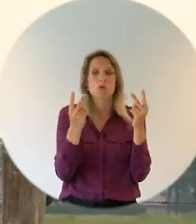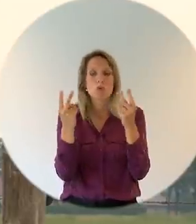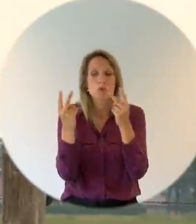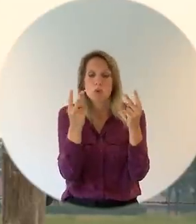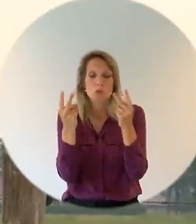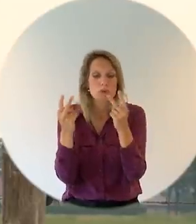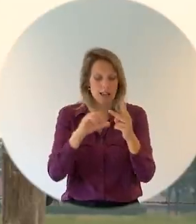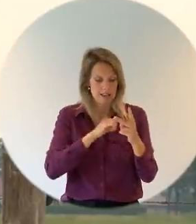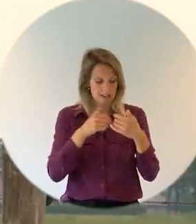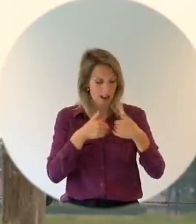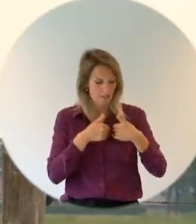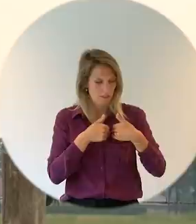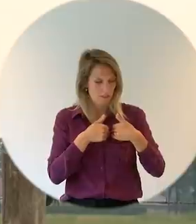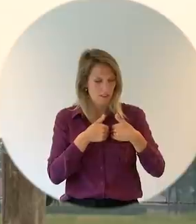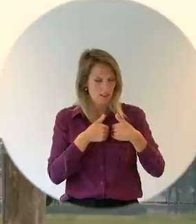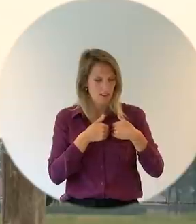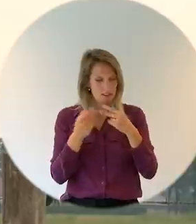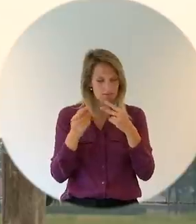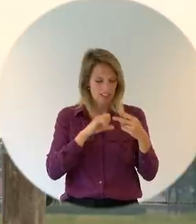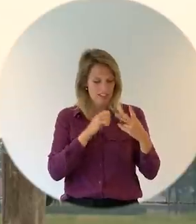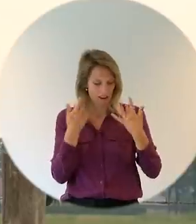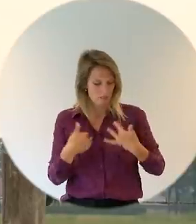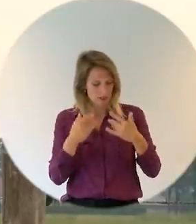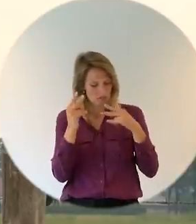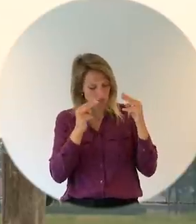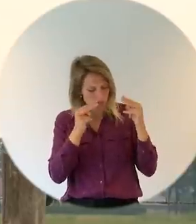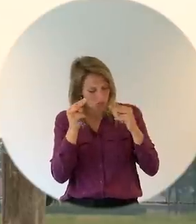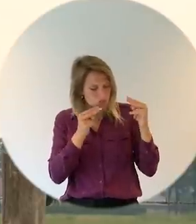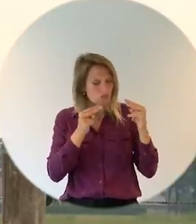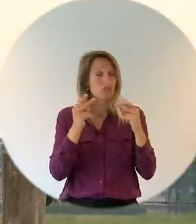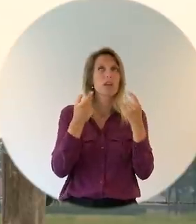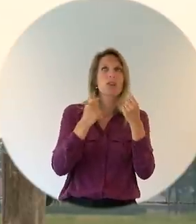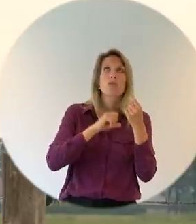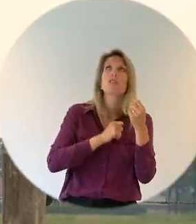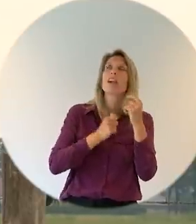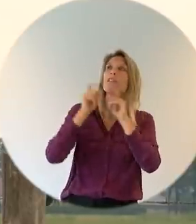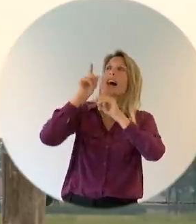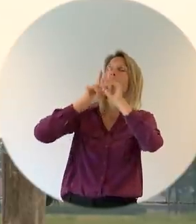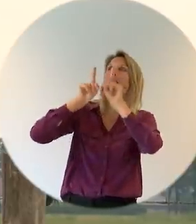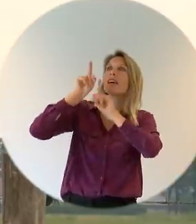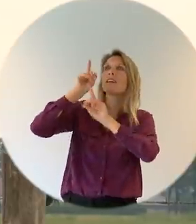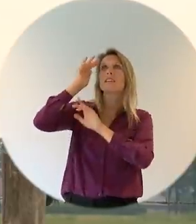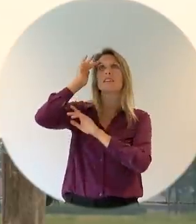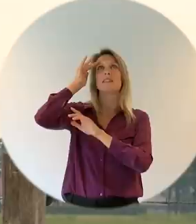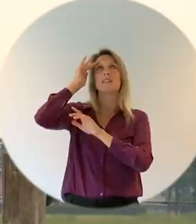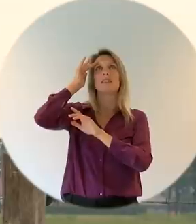jezelf. Je zoekt een beetje in jezelf. Je gaat eens nadenken over jezelf.